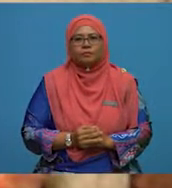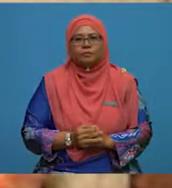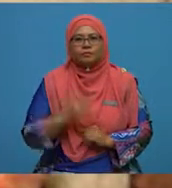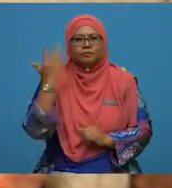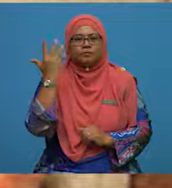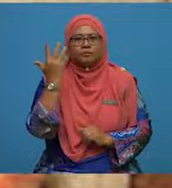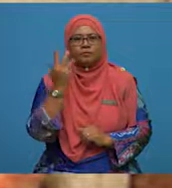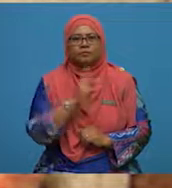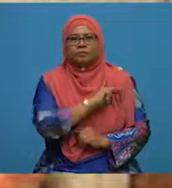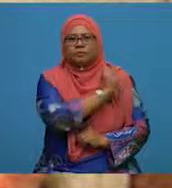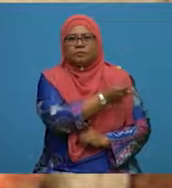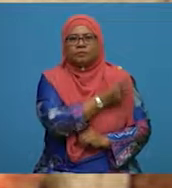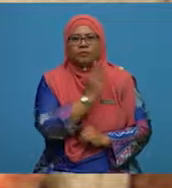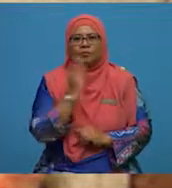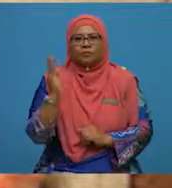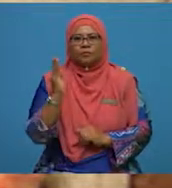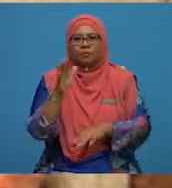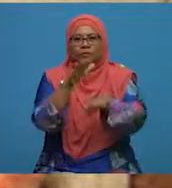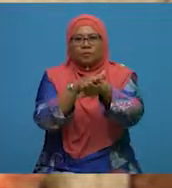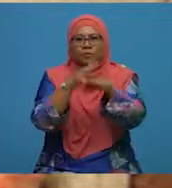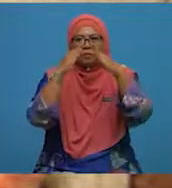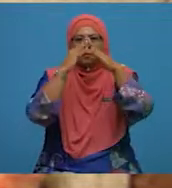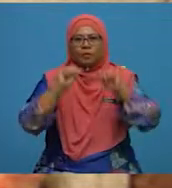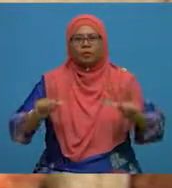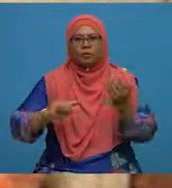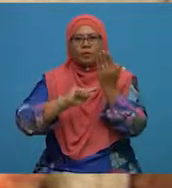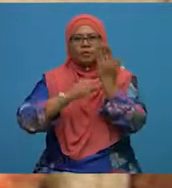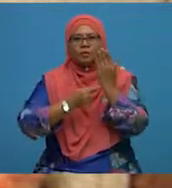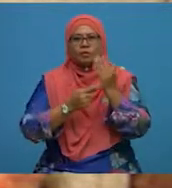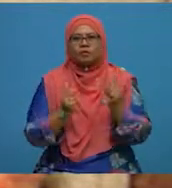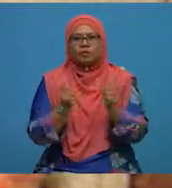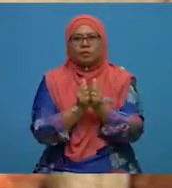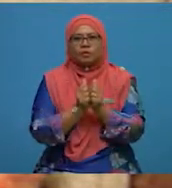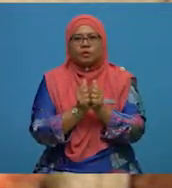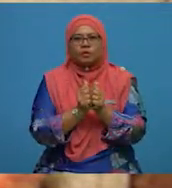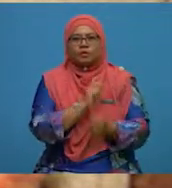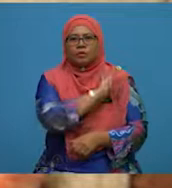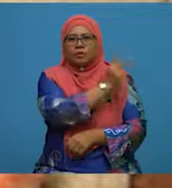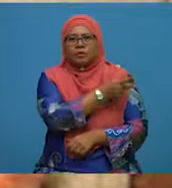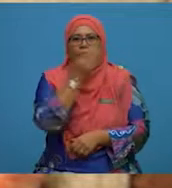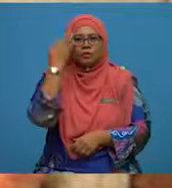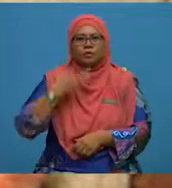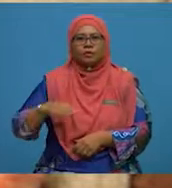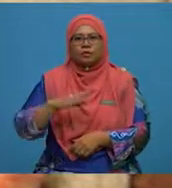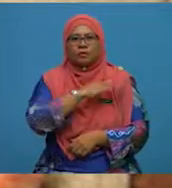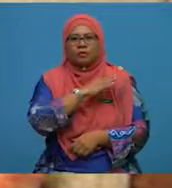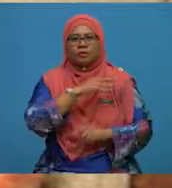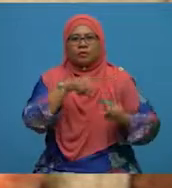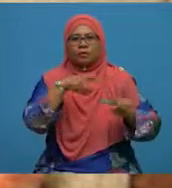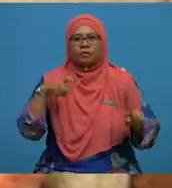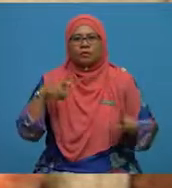Sejarah penguasaan barat ke atas Mesir dimulai dengan penjajahan Perancis dari